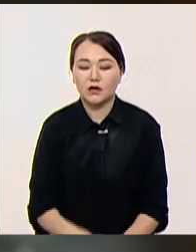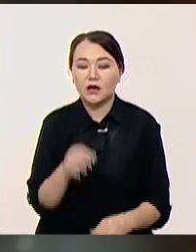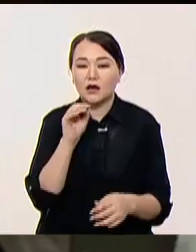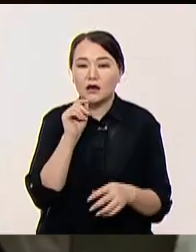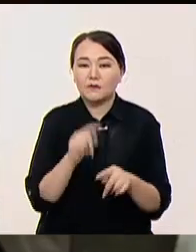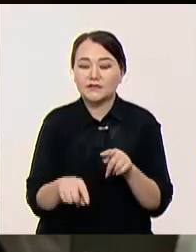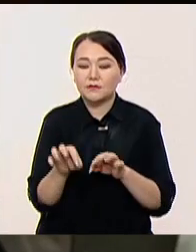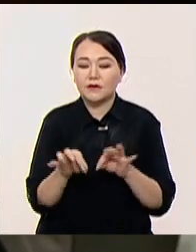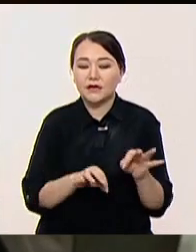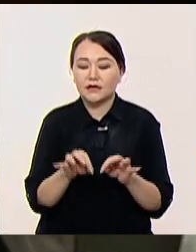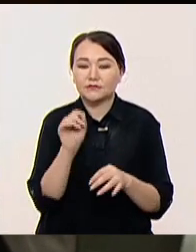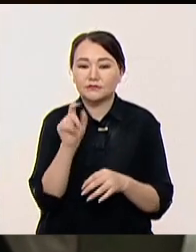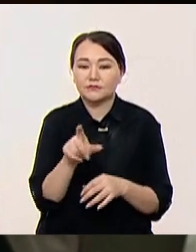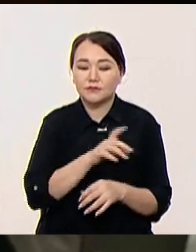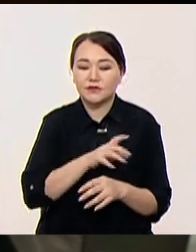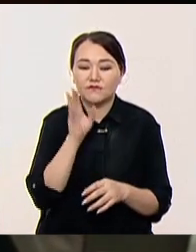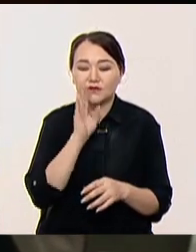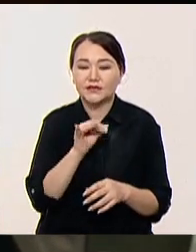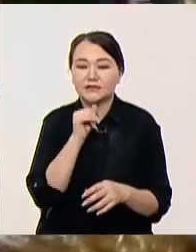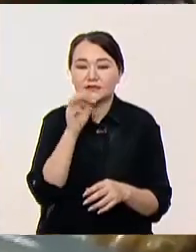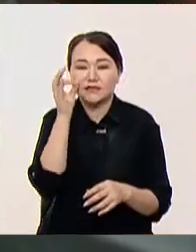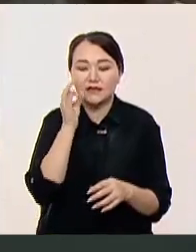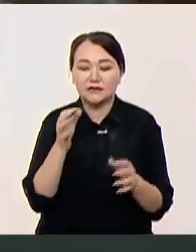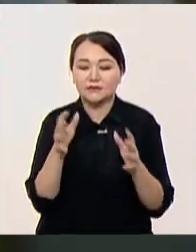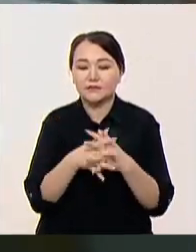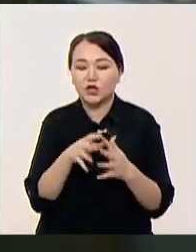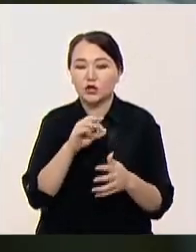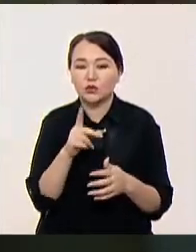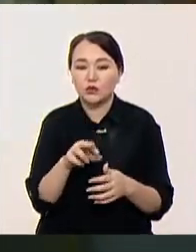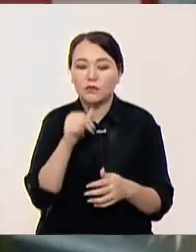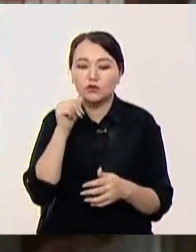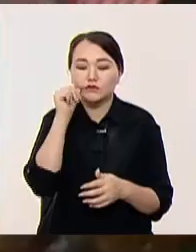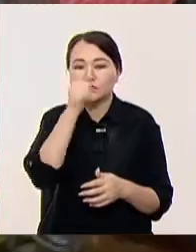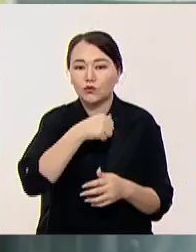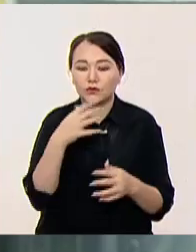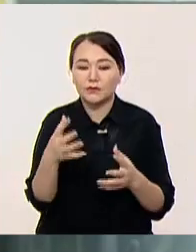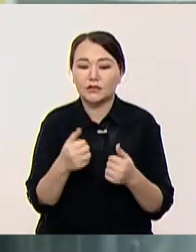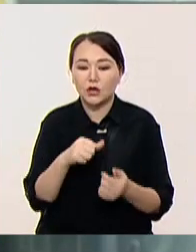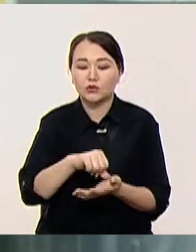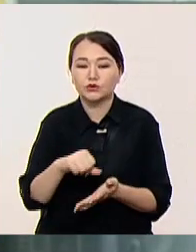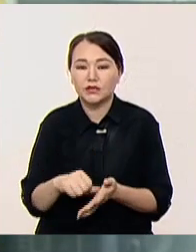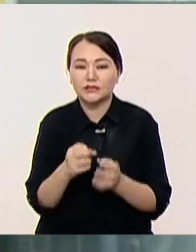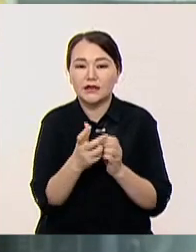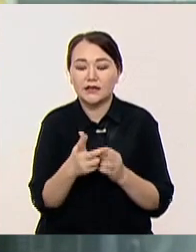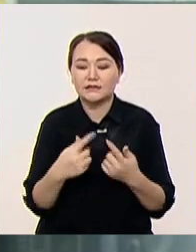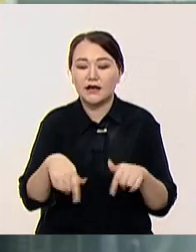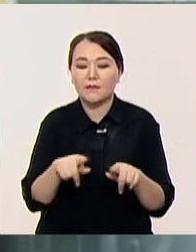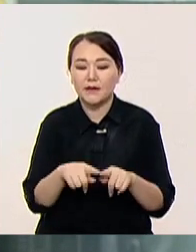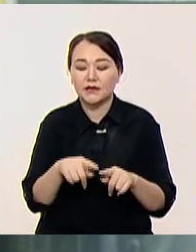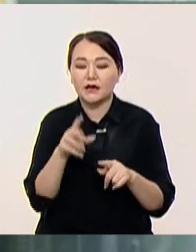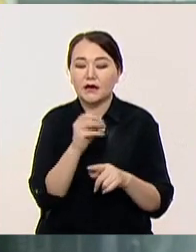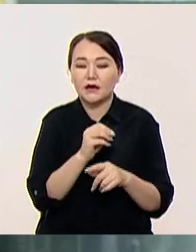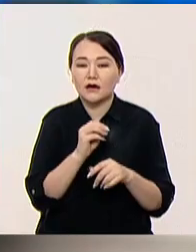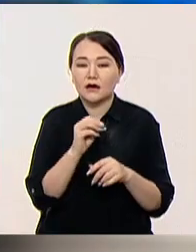Пилотный проект по маркировке упакованной воды и сладких напитков длился с июля прошлого года. В нем приняли участие 13 компаний.